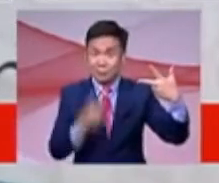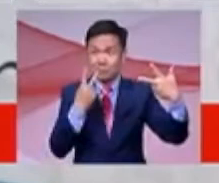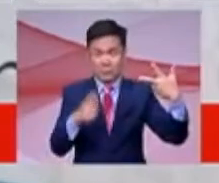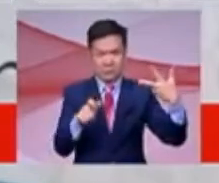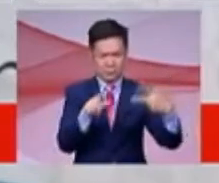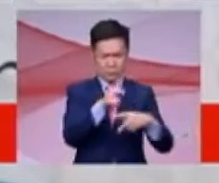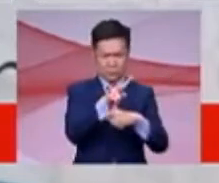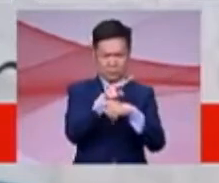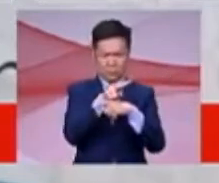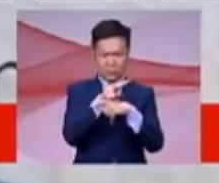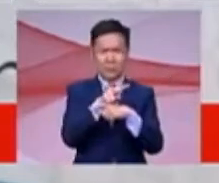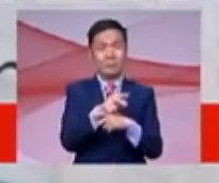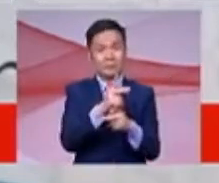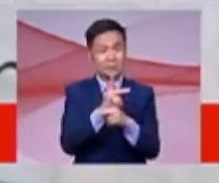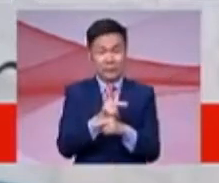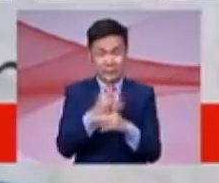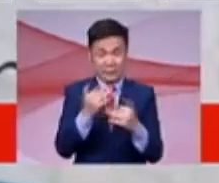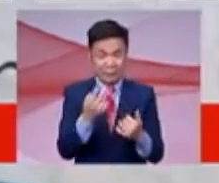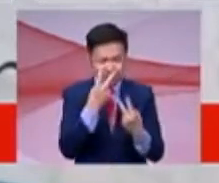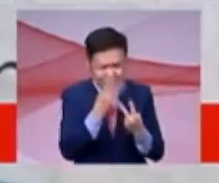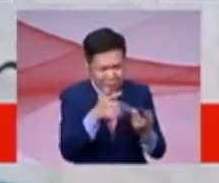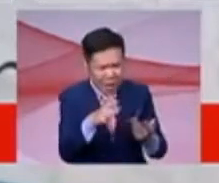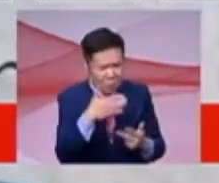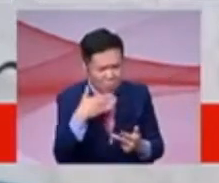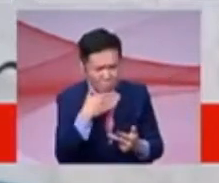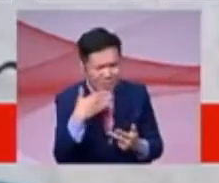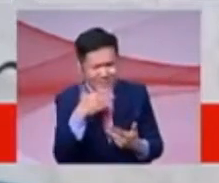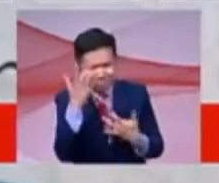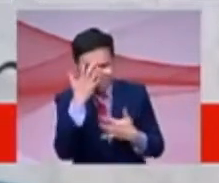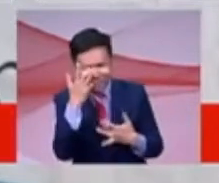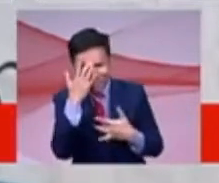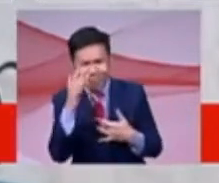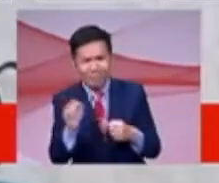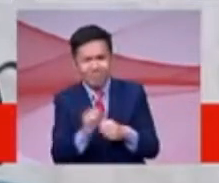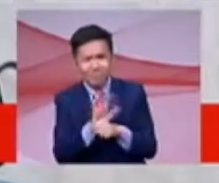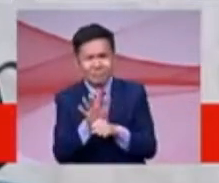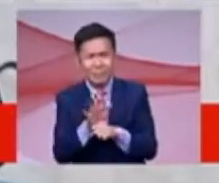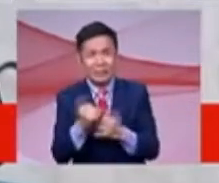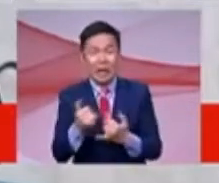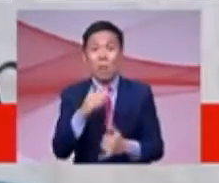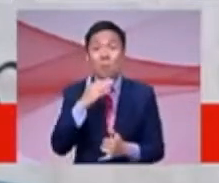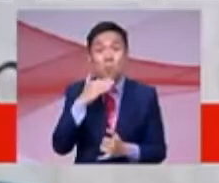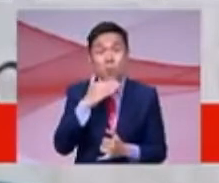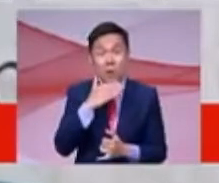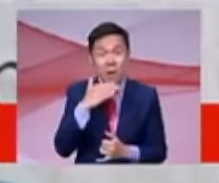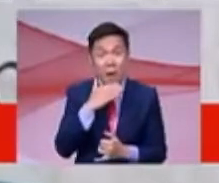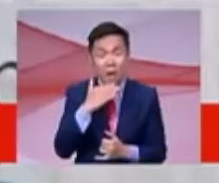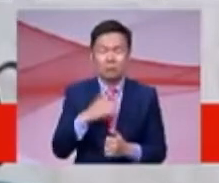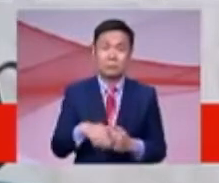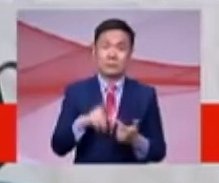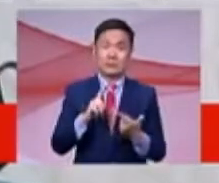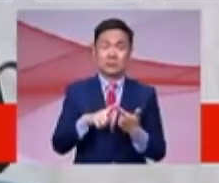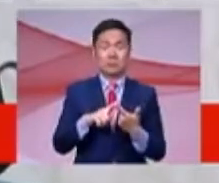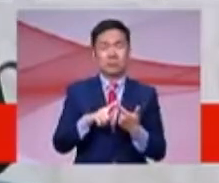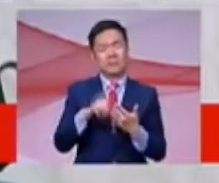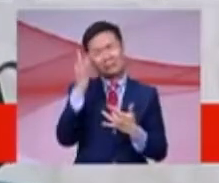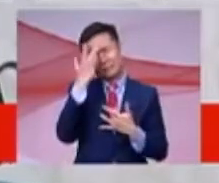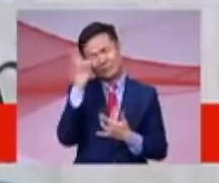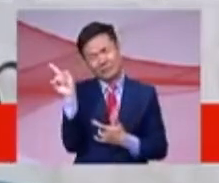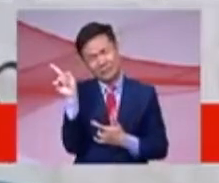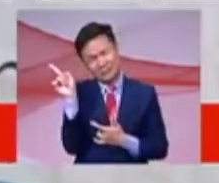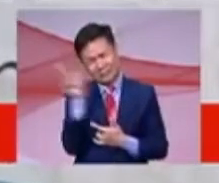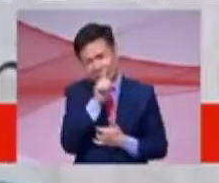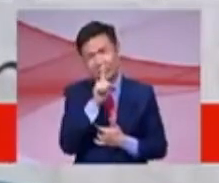pemerhatian kita ketika merawat pesakit. Setiap pesakit yang usia yang muda dan gejala yang teruk